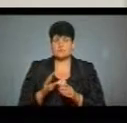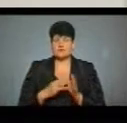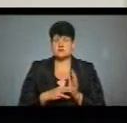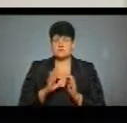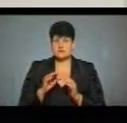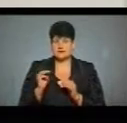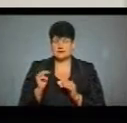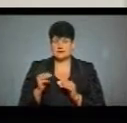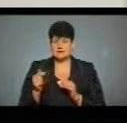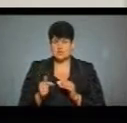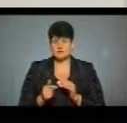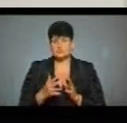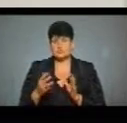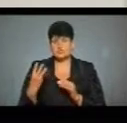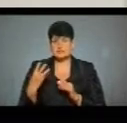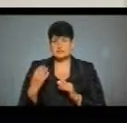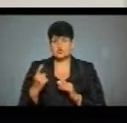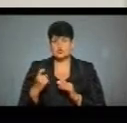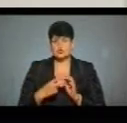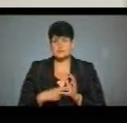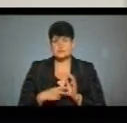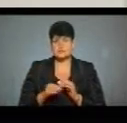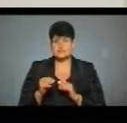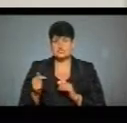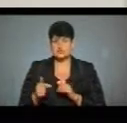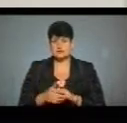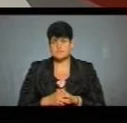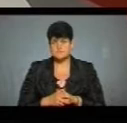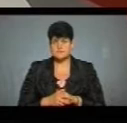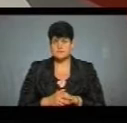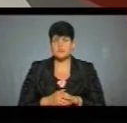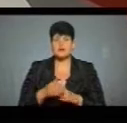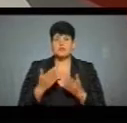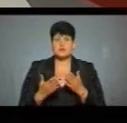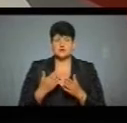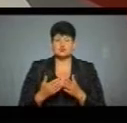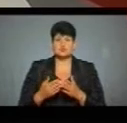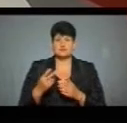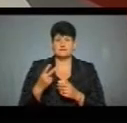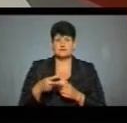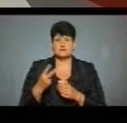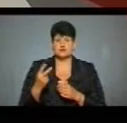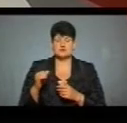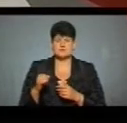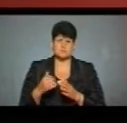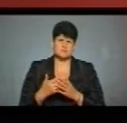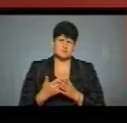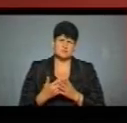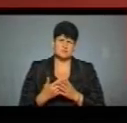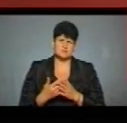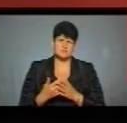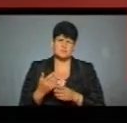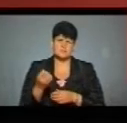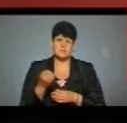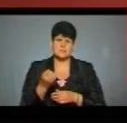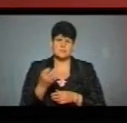тисяч гривень, якщо більше 30 днів, це буде 170 тисяч гривень. Тобто якщо ми від 22 серпня рахуємо 20 днів, то приблизно